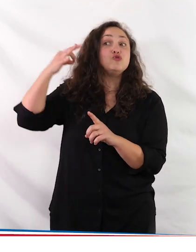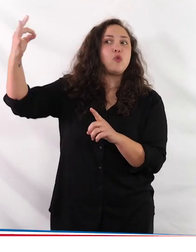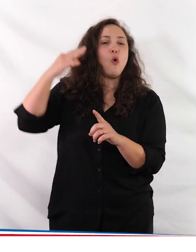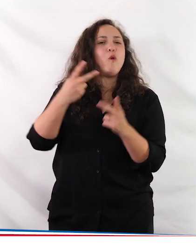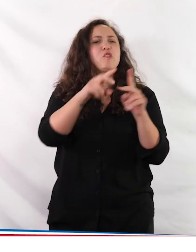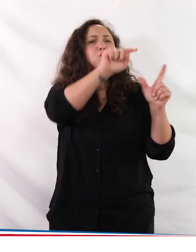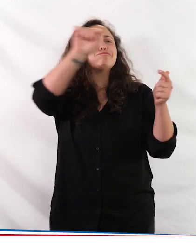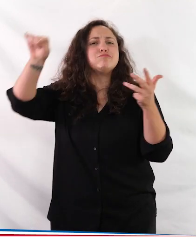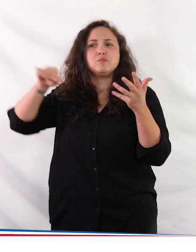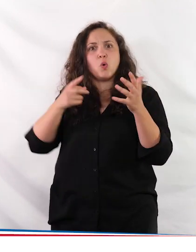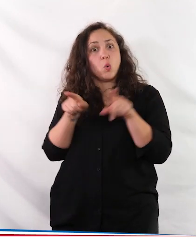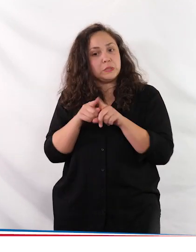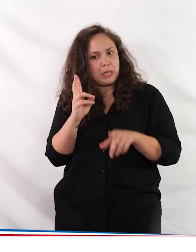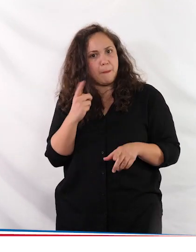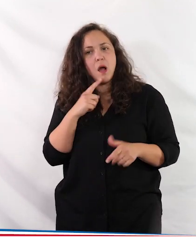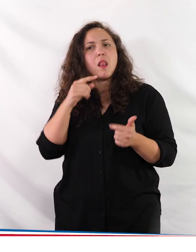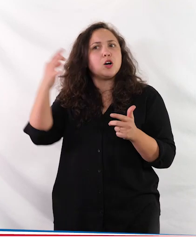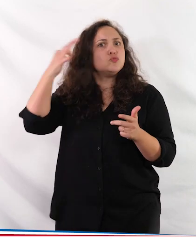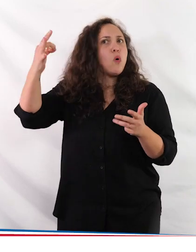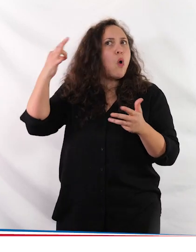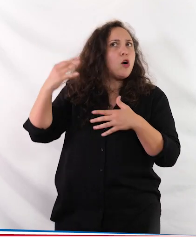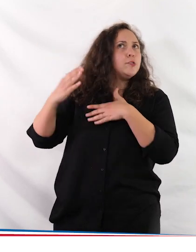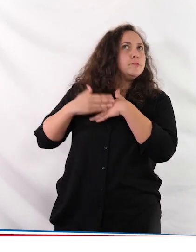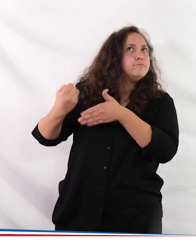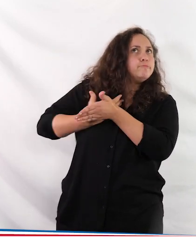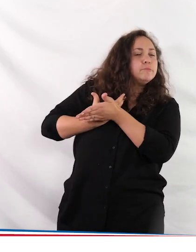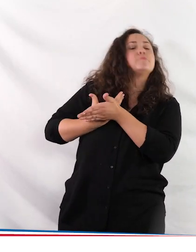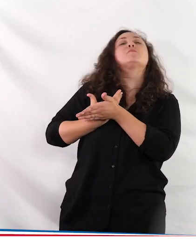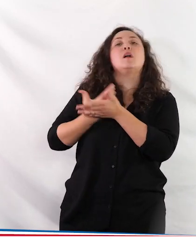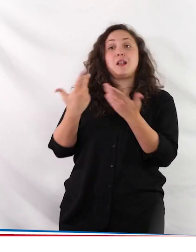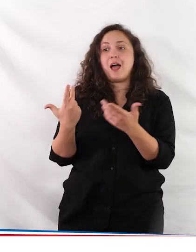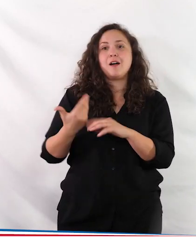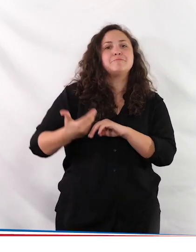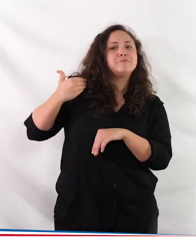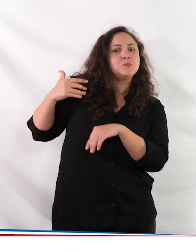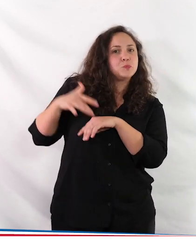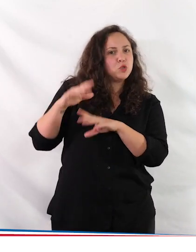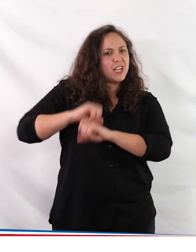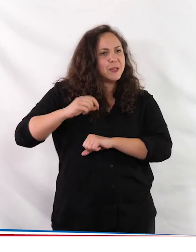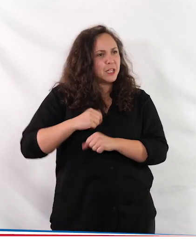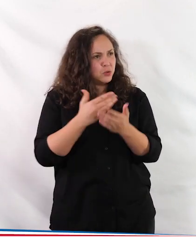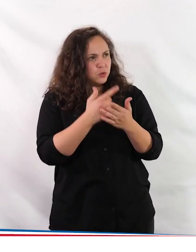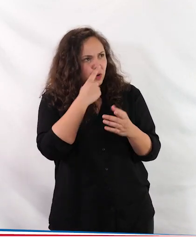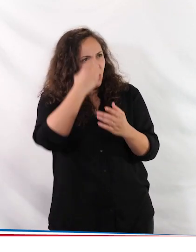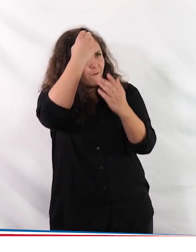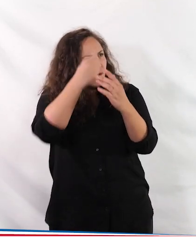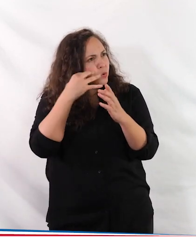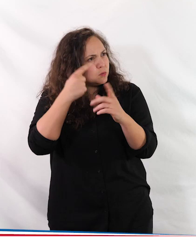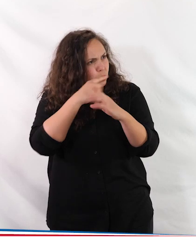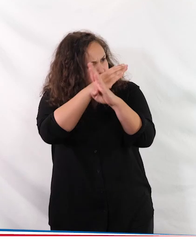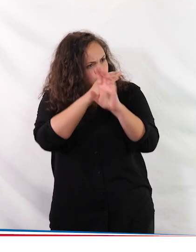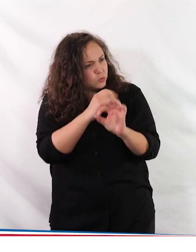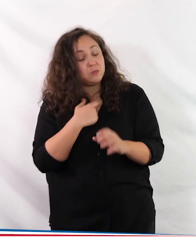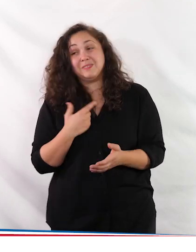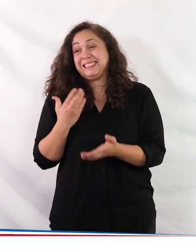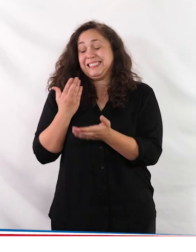qu'ils sont sonorisés dans la plupart des villes, et surtout à Paris. Bien sûr. Et que donc ça, de l'expérimentation visait à les